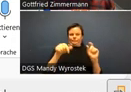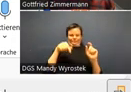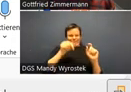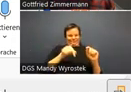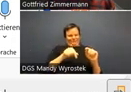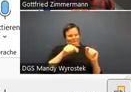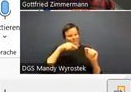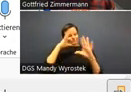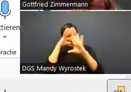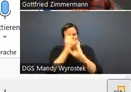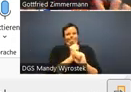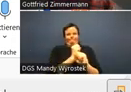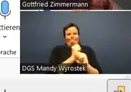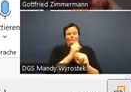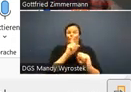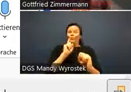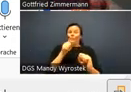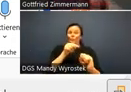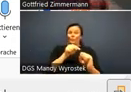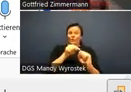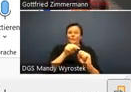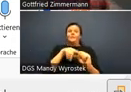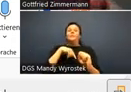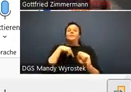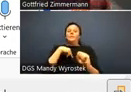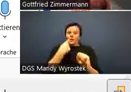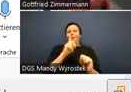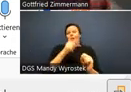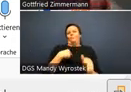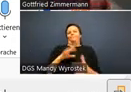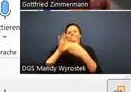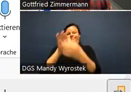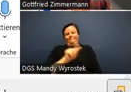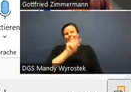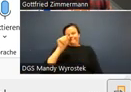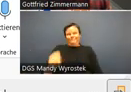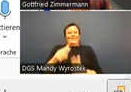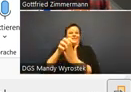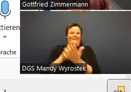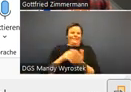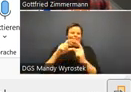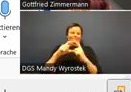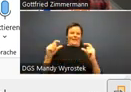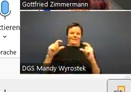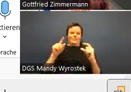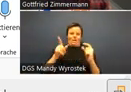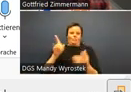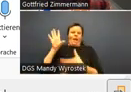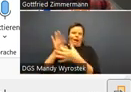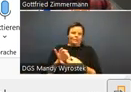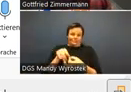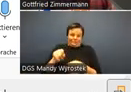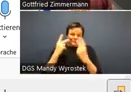Und darüber komme ich jetzt auch auf dieses Textfeld. das auch verankert ist, das ist wichtig, es muss immer einen Anker